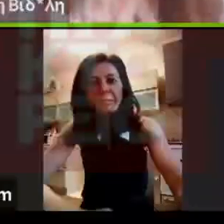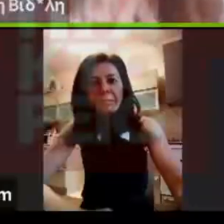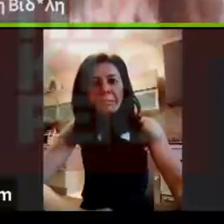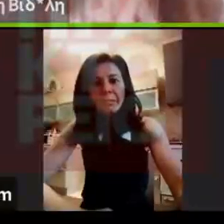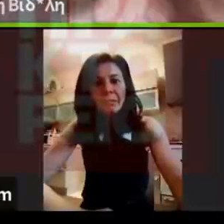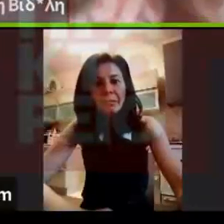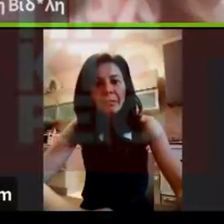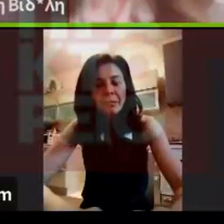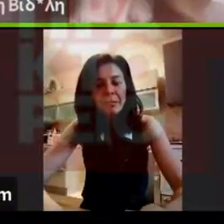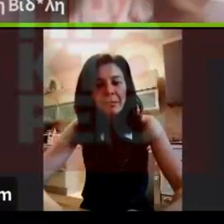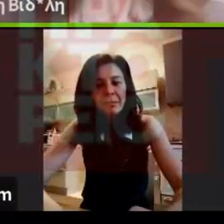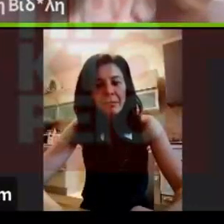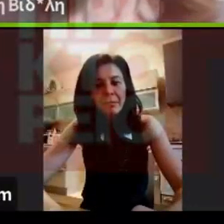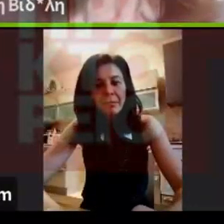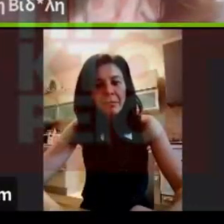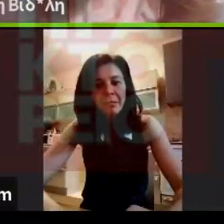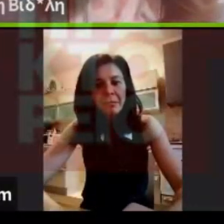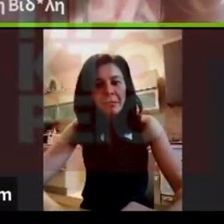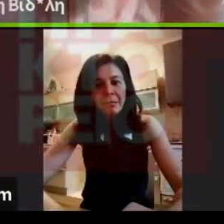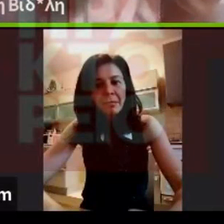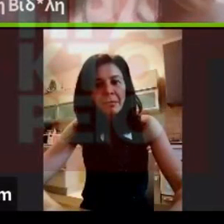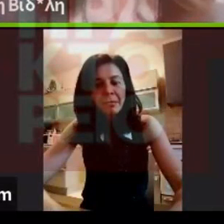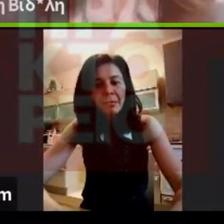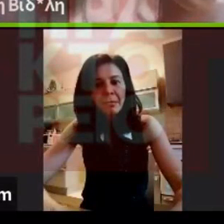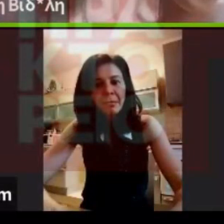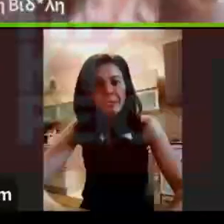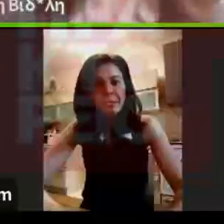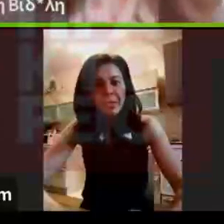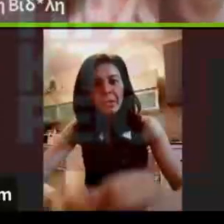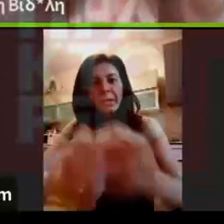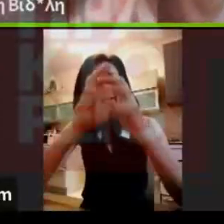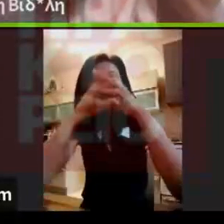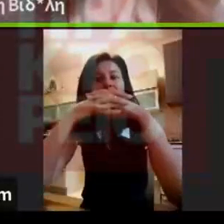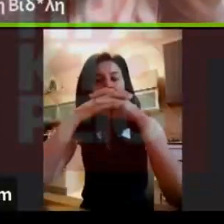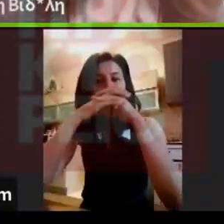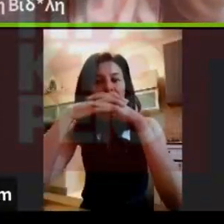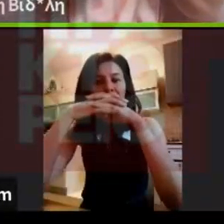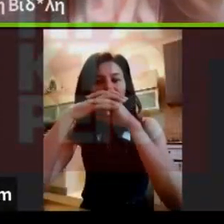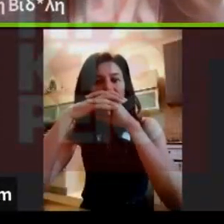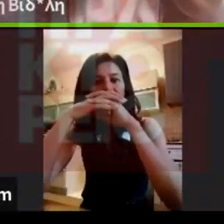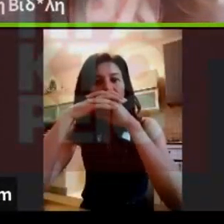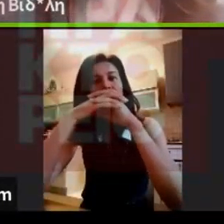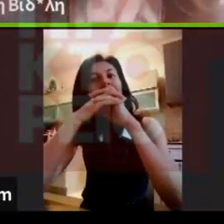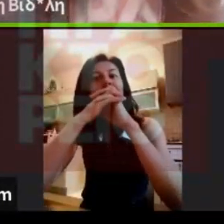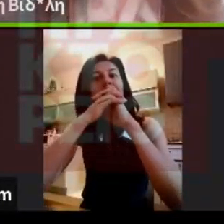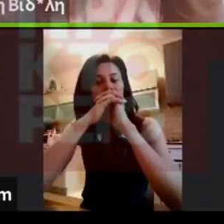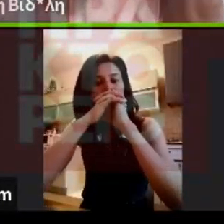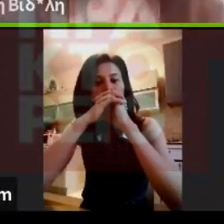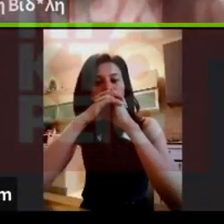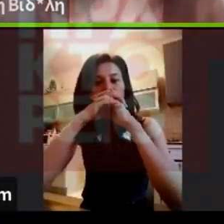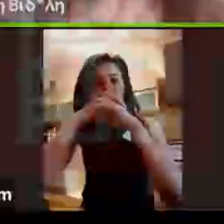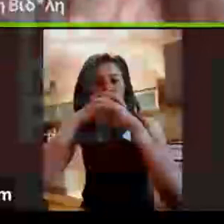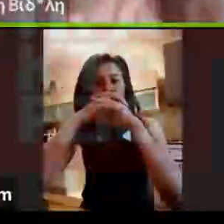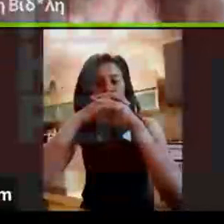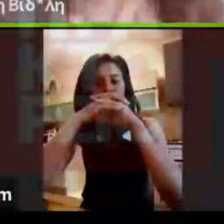αυτή την πραγματικότητα που ζούμε τώρα, να κατακτά τη γνώση, να οδηγεί τη φαντασία και τη δημιουργικότητά του σε πεδία πρωτόγνωρα. Οι βιβλιοθήκες